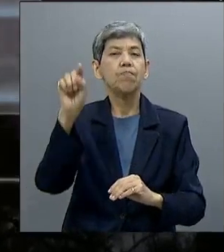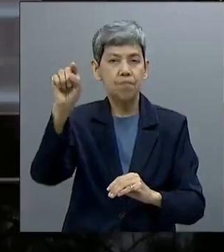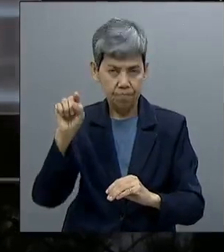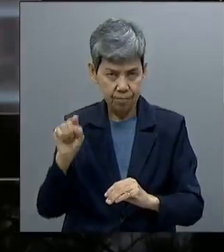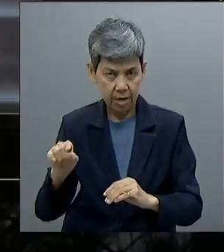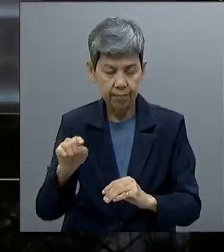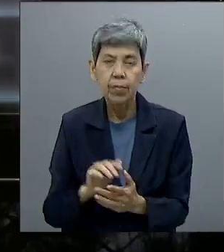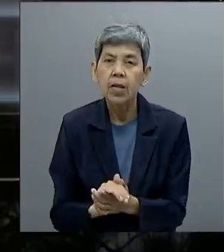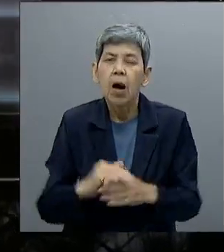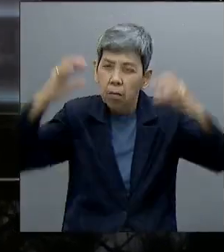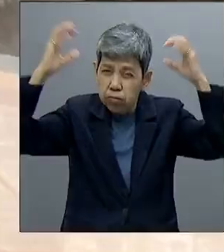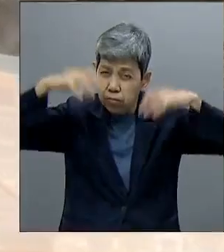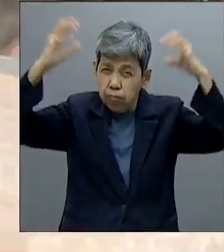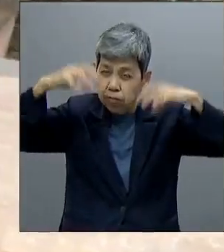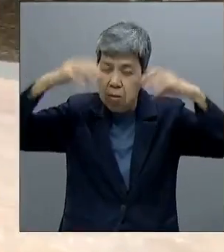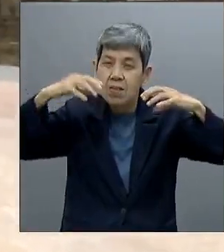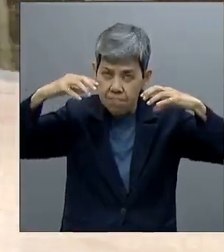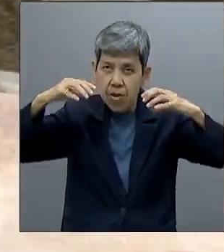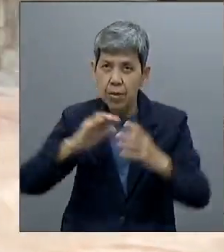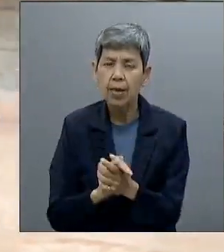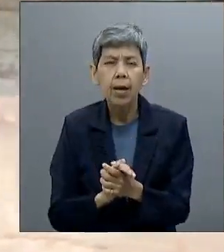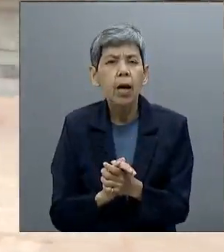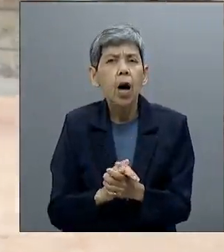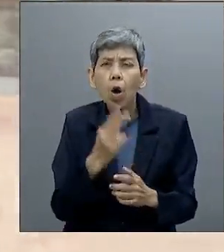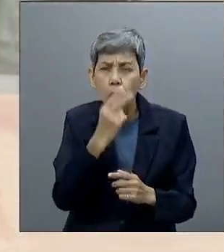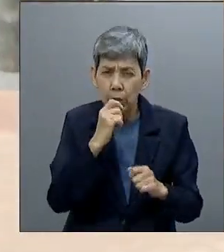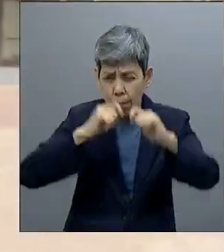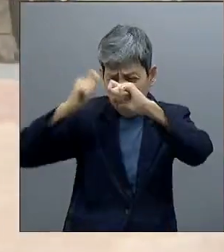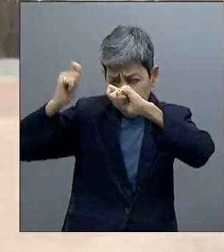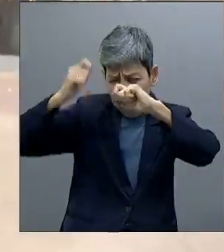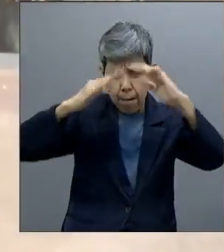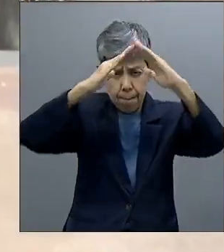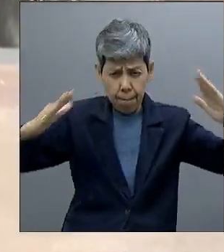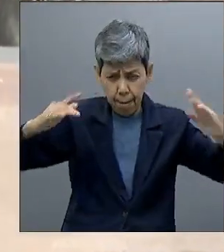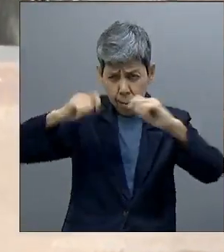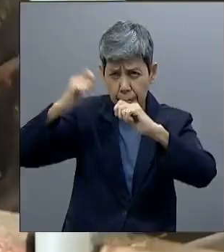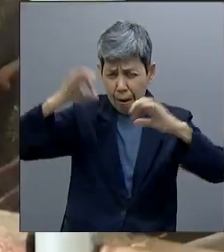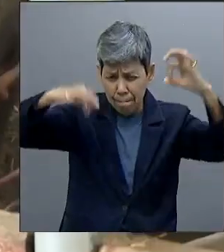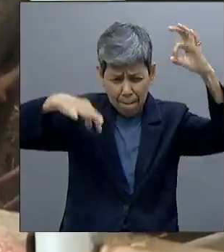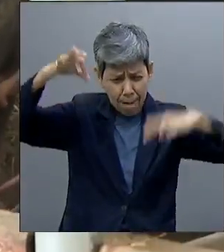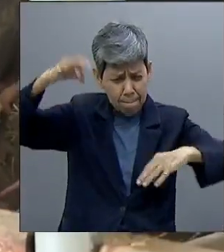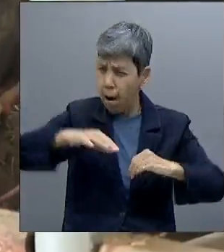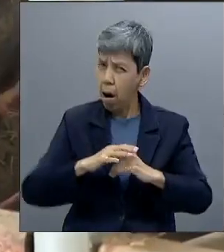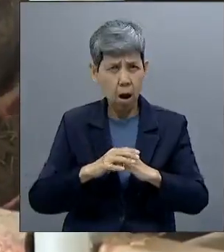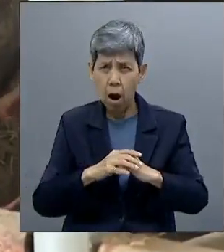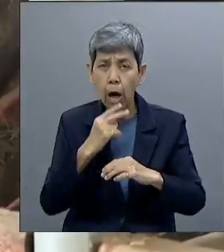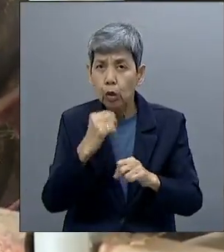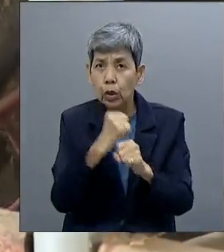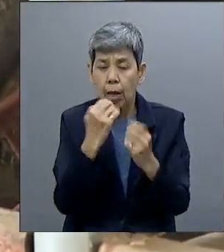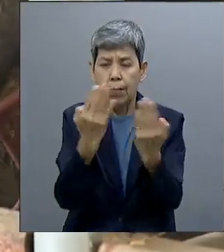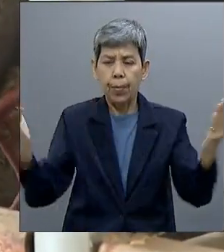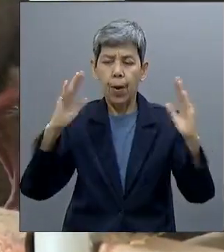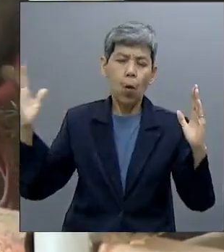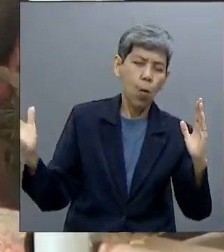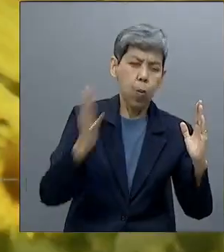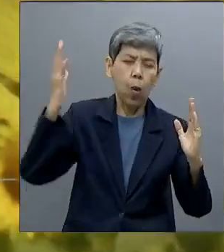ที่และมีฝนตกหนักบางแห่งให้เกษตรกรซ่อมแซมหลังคาโรงเรือนเลี้ยงสัตว์อย่าให้มีรอยรั่วซึมรวมทั้งทำแผงกำบังลมฝนส